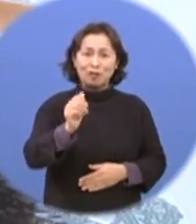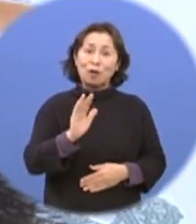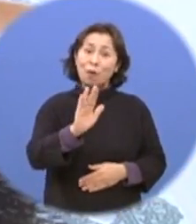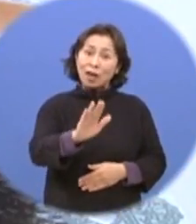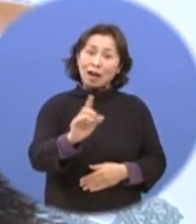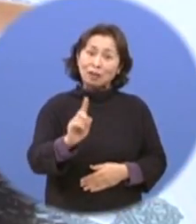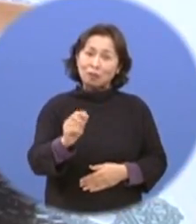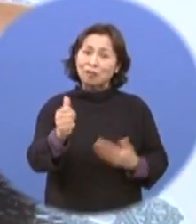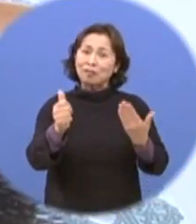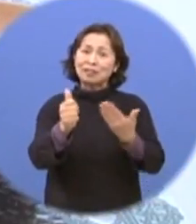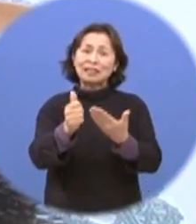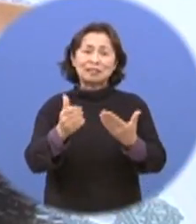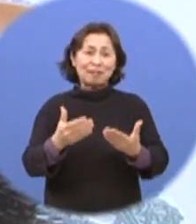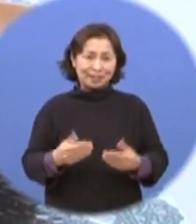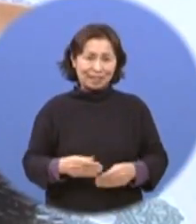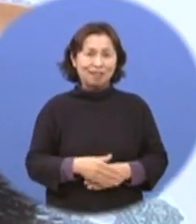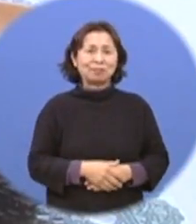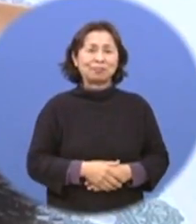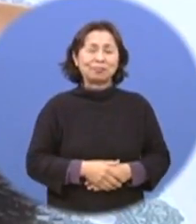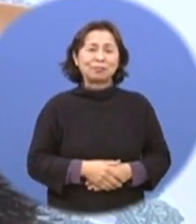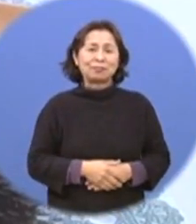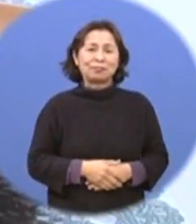について聞きました